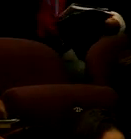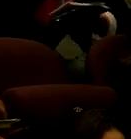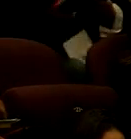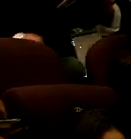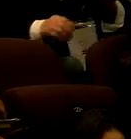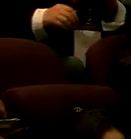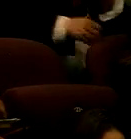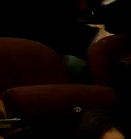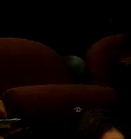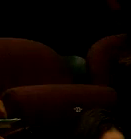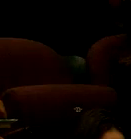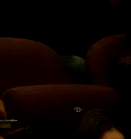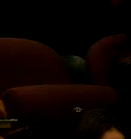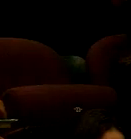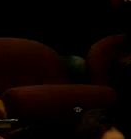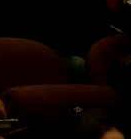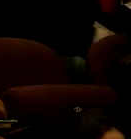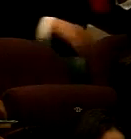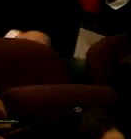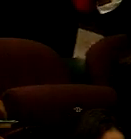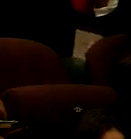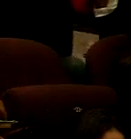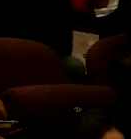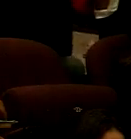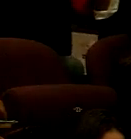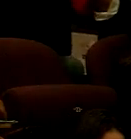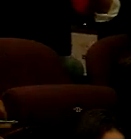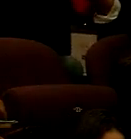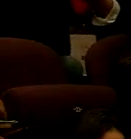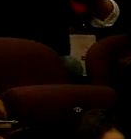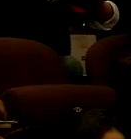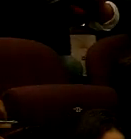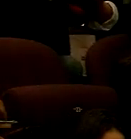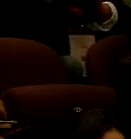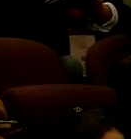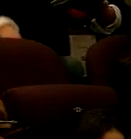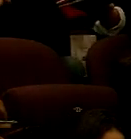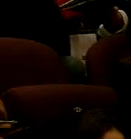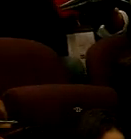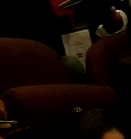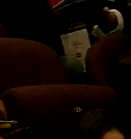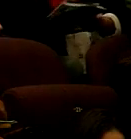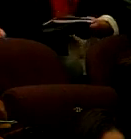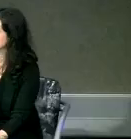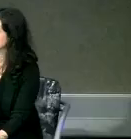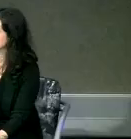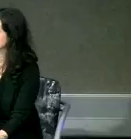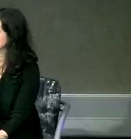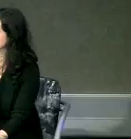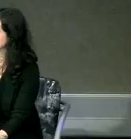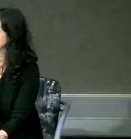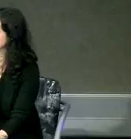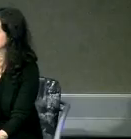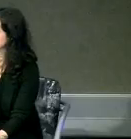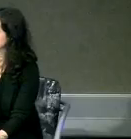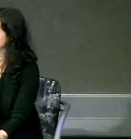plus facilement s'accorder des cigarettes assez tôt. De toute façon, ça, par